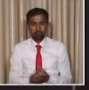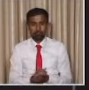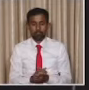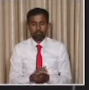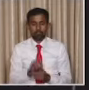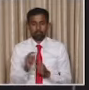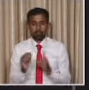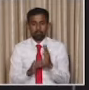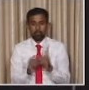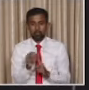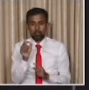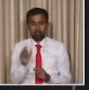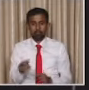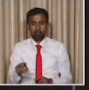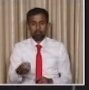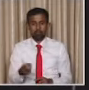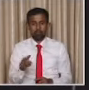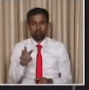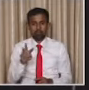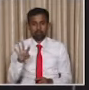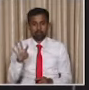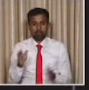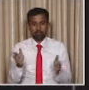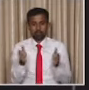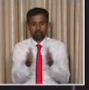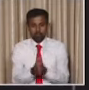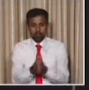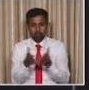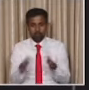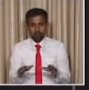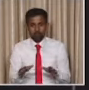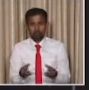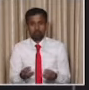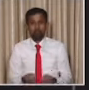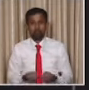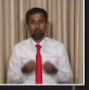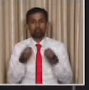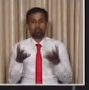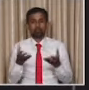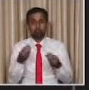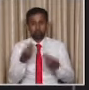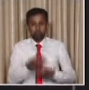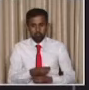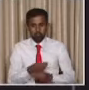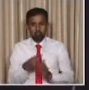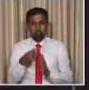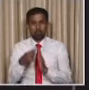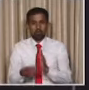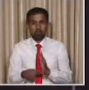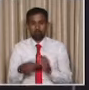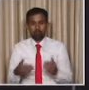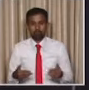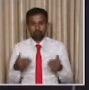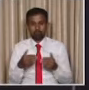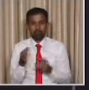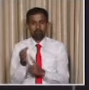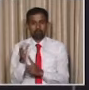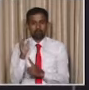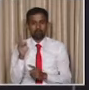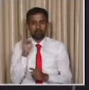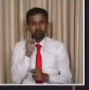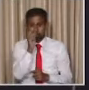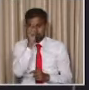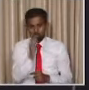mahajana niyojithayan 134 dena ekathu vela bara dunna bankolottu ratak vartamana janadhipathi Ranil